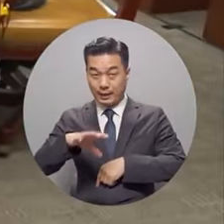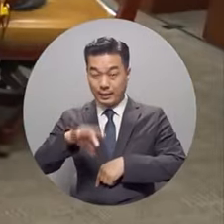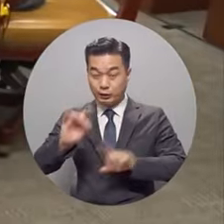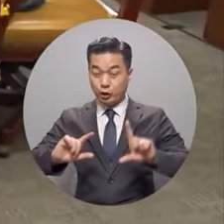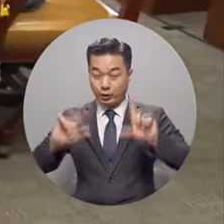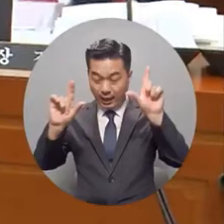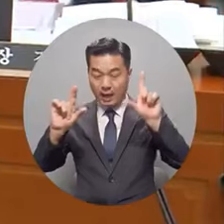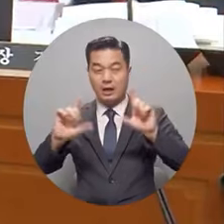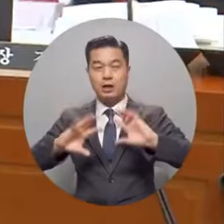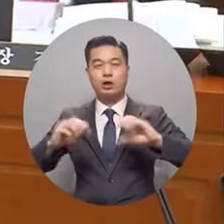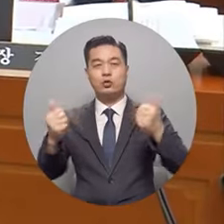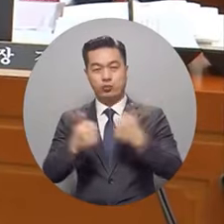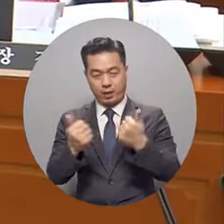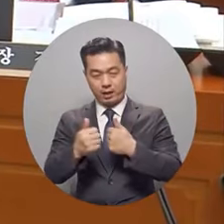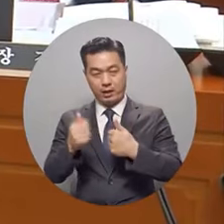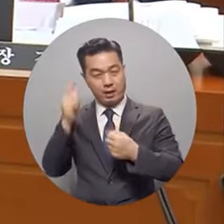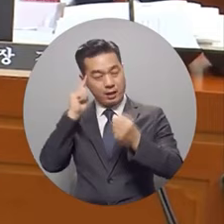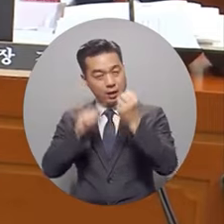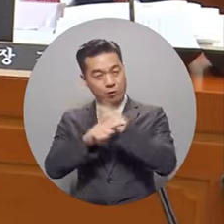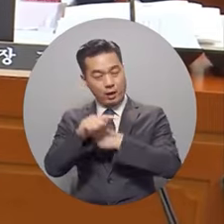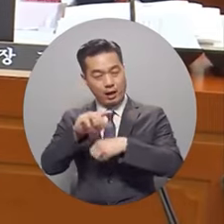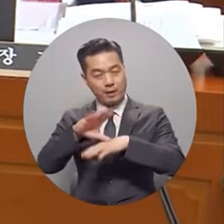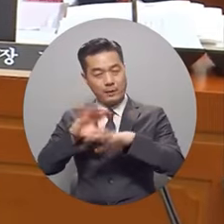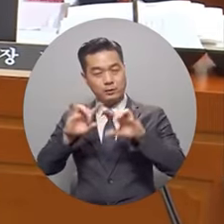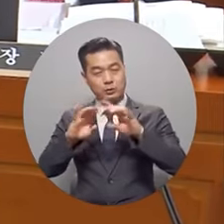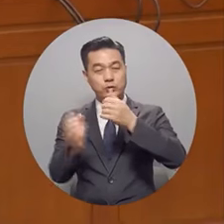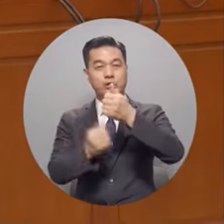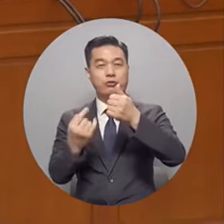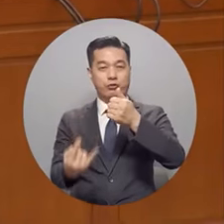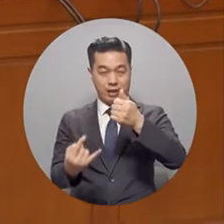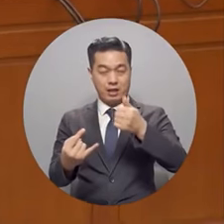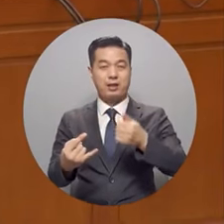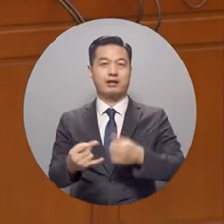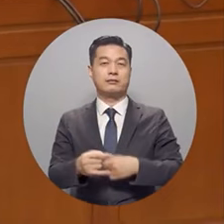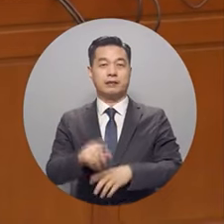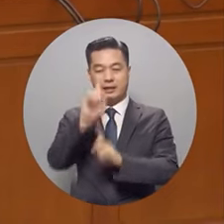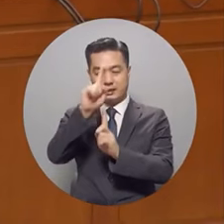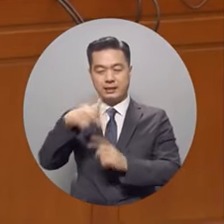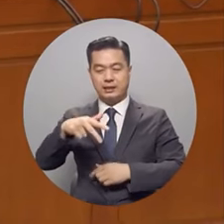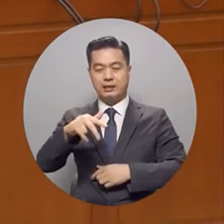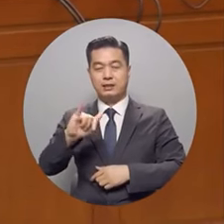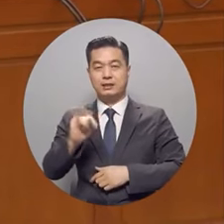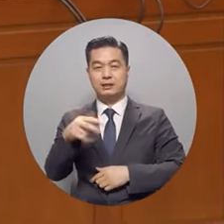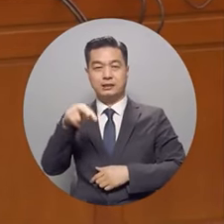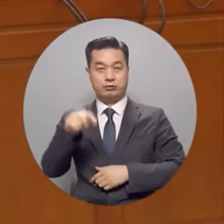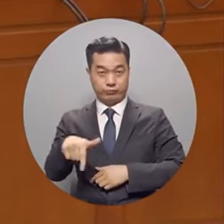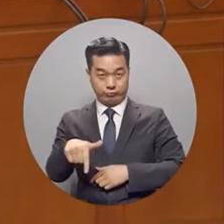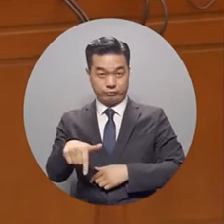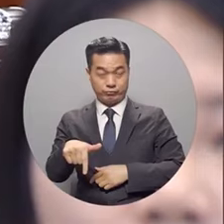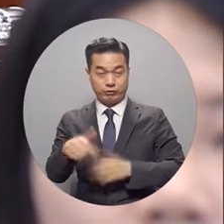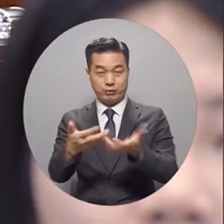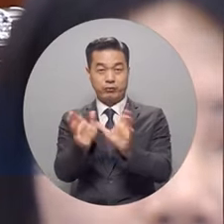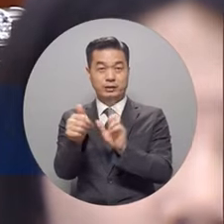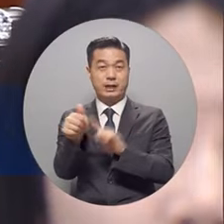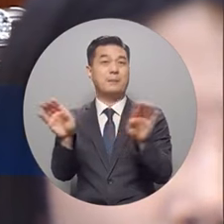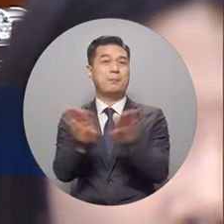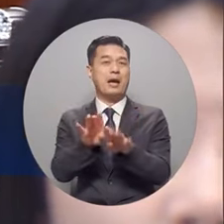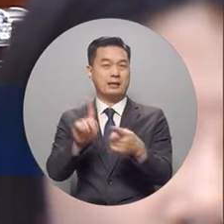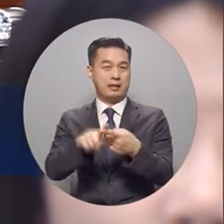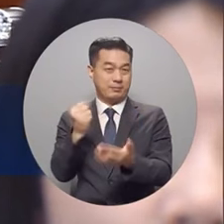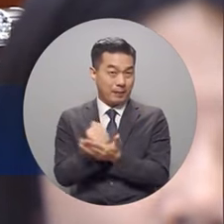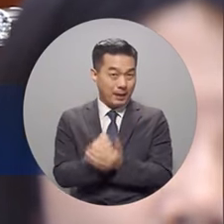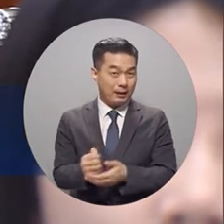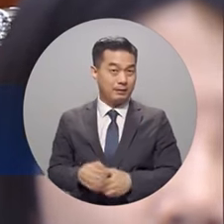과방위는 오전 내내 이준숙 방송통신위원장의 불출석을 놓고 여야 간 공방을 벌였습니다. 사형을